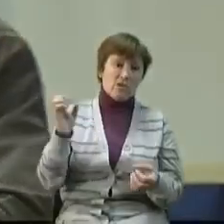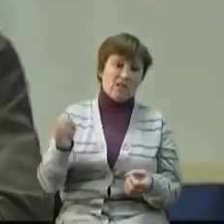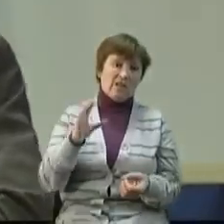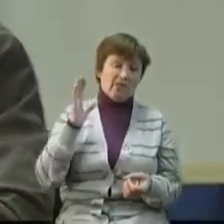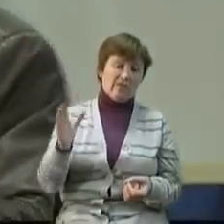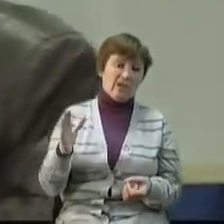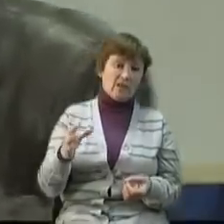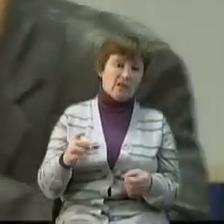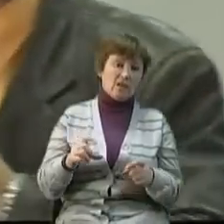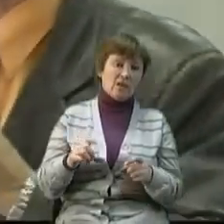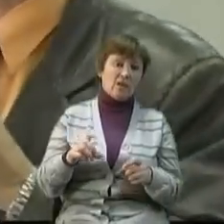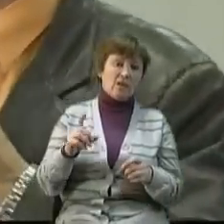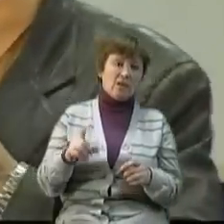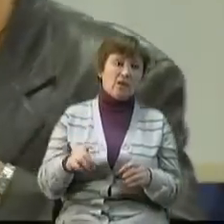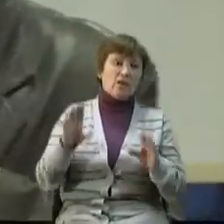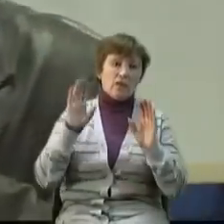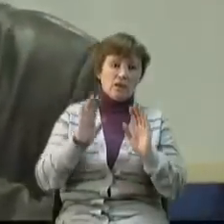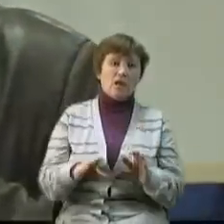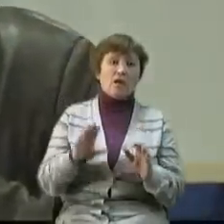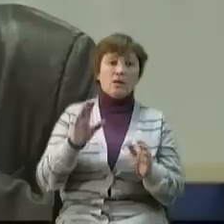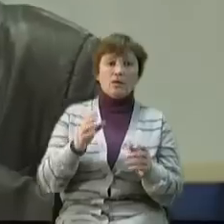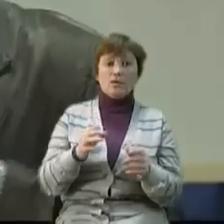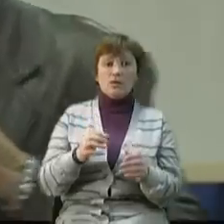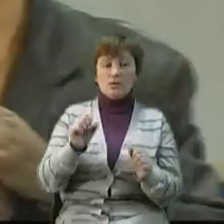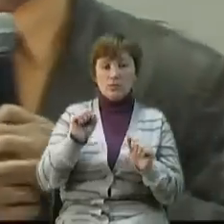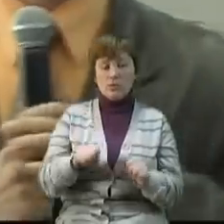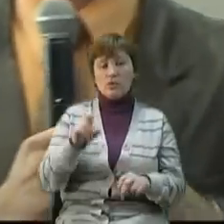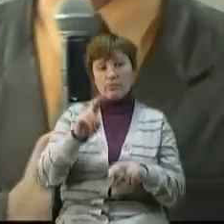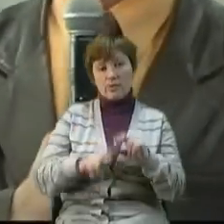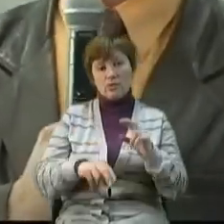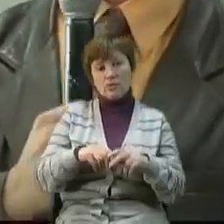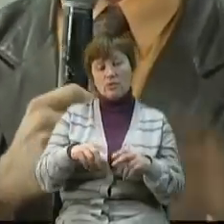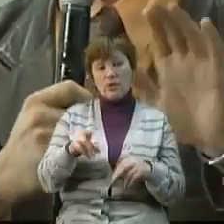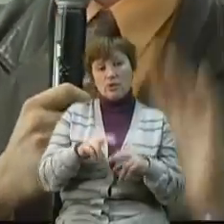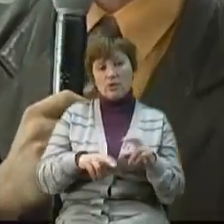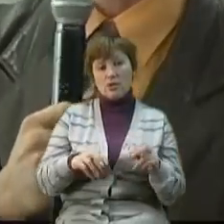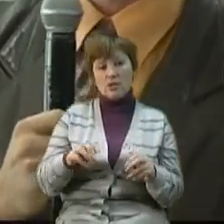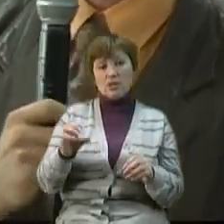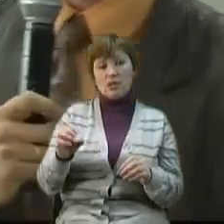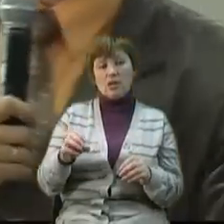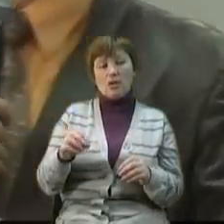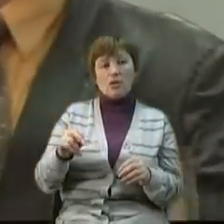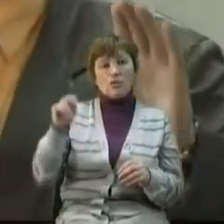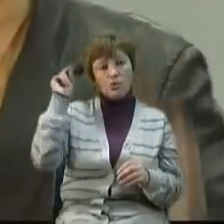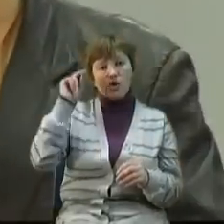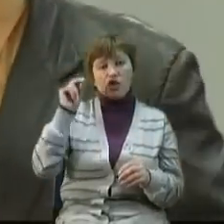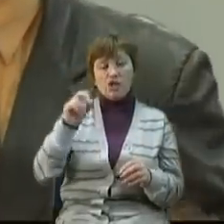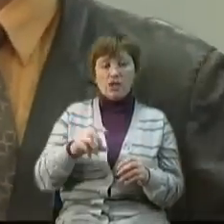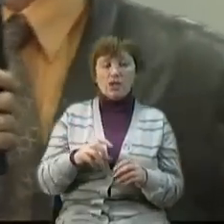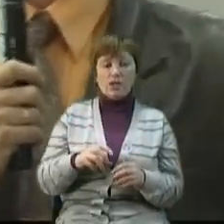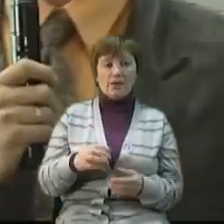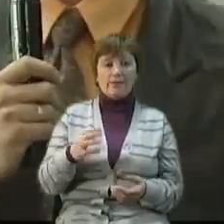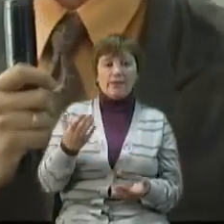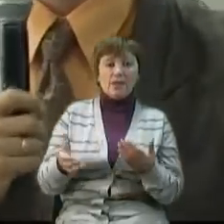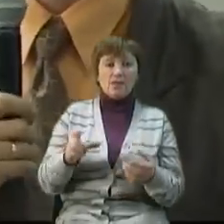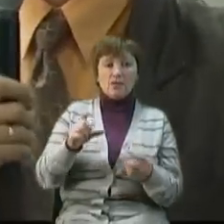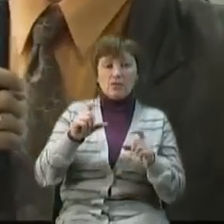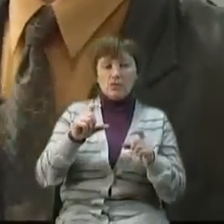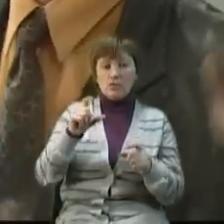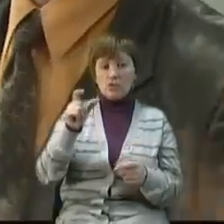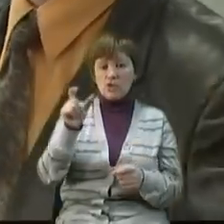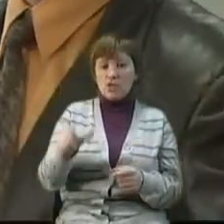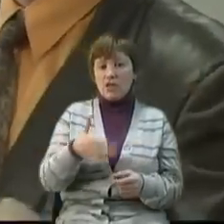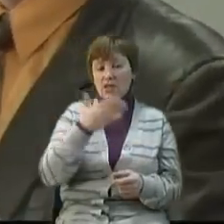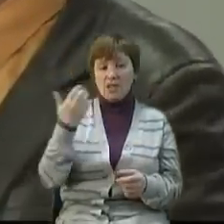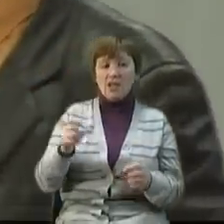фундаменте только может строиться все остальные учения. Если человек не приобрел этого фундамента, его духовный дом стоит не на камне, а